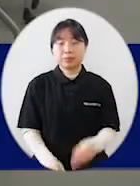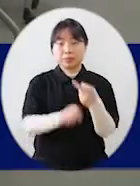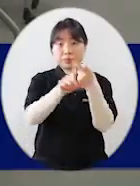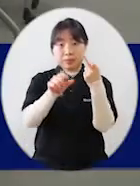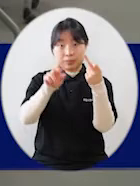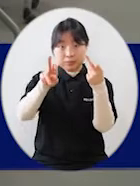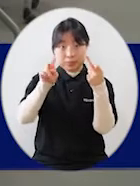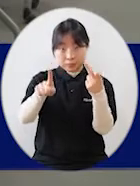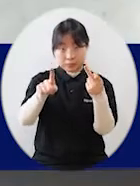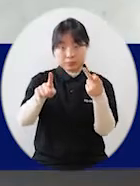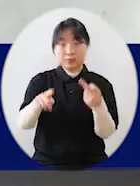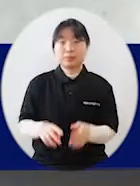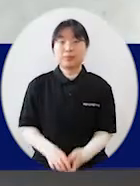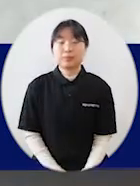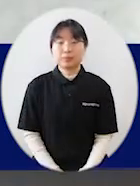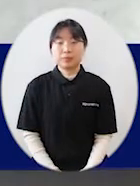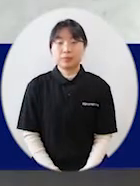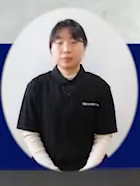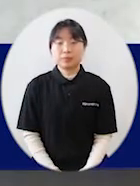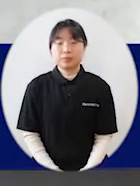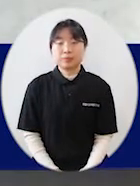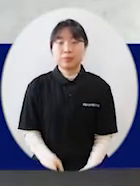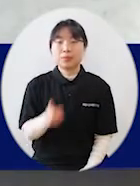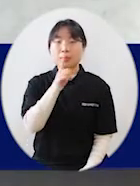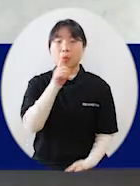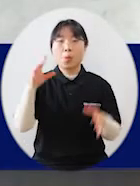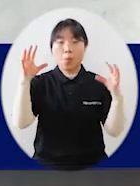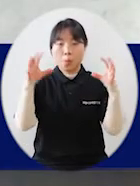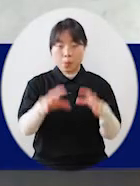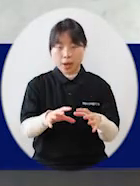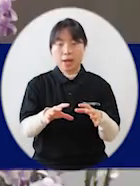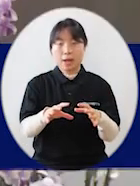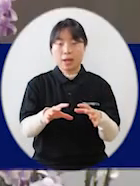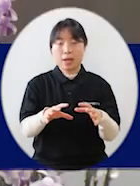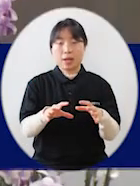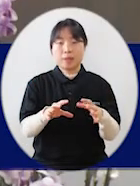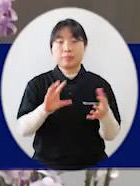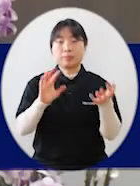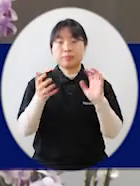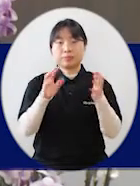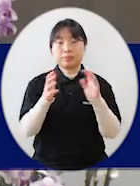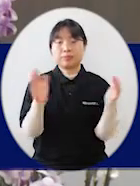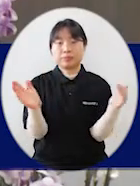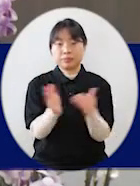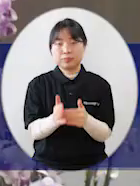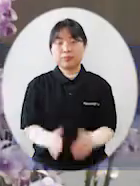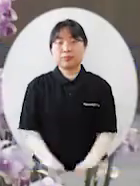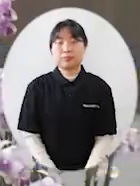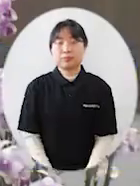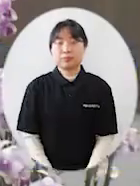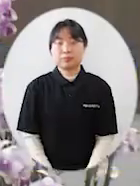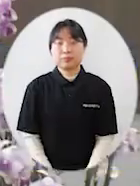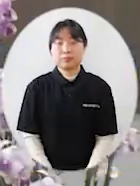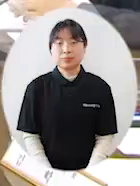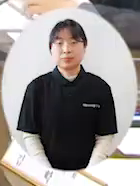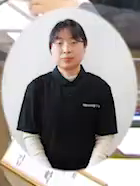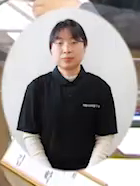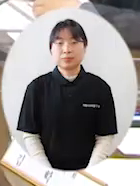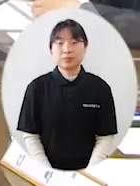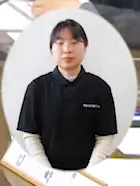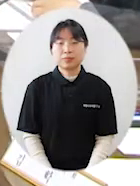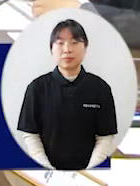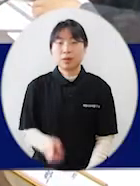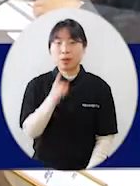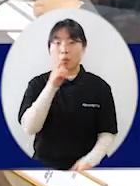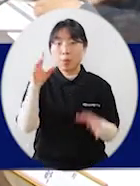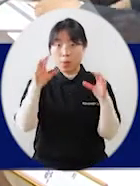21일 제2의왕 테크노파크 추진을 위한 입지 선정 및 기본구상 용역 최종 보고회가 개최됐습니다. 이날